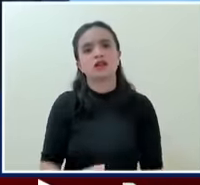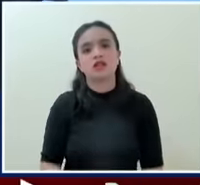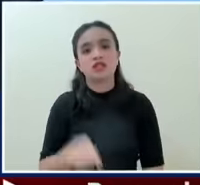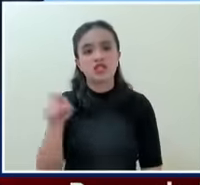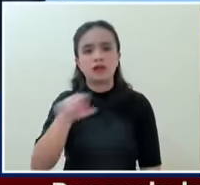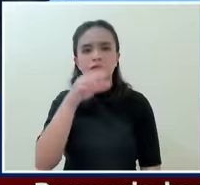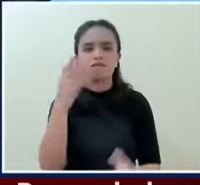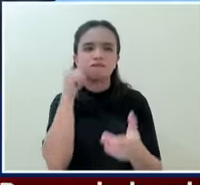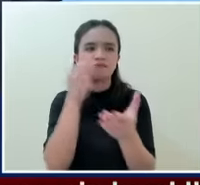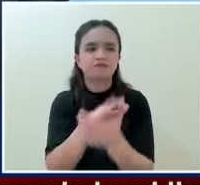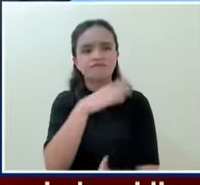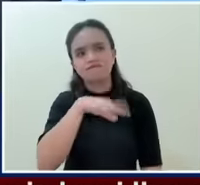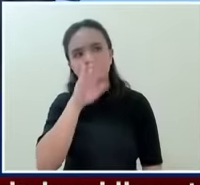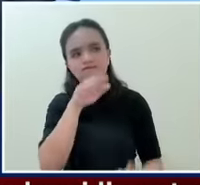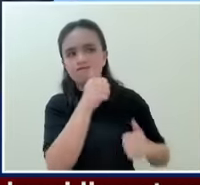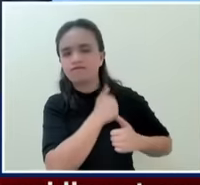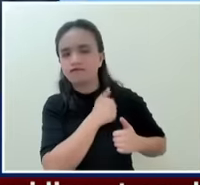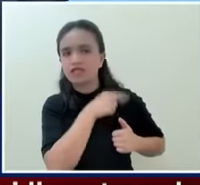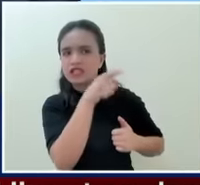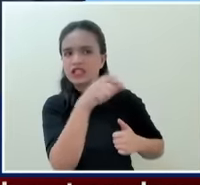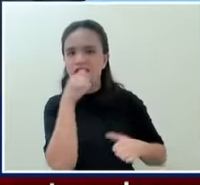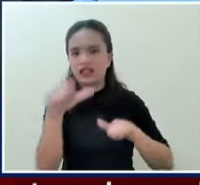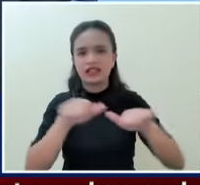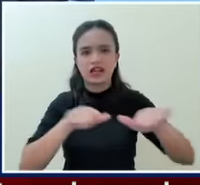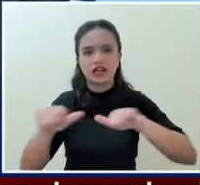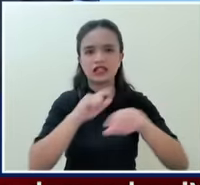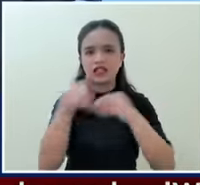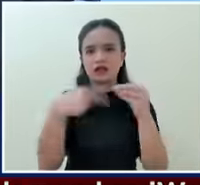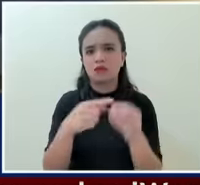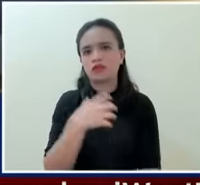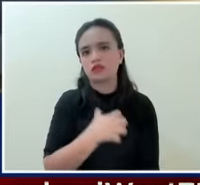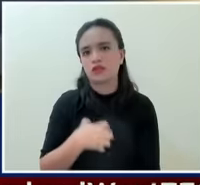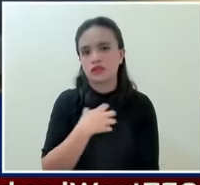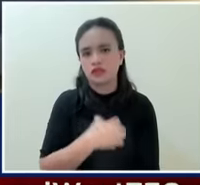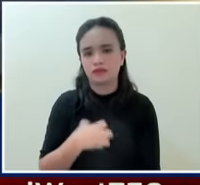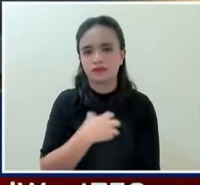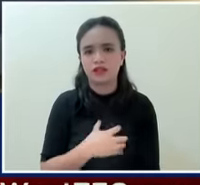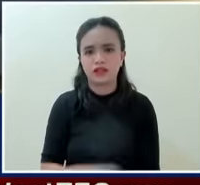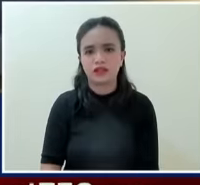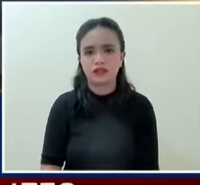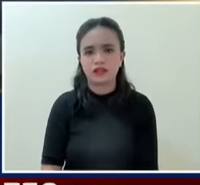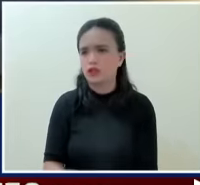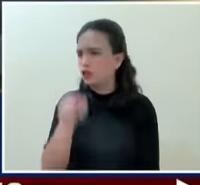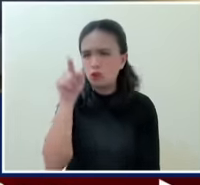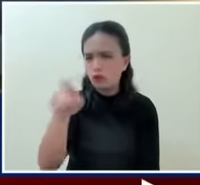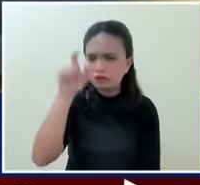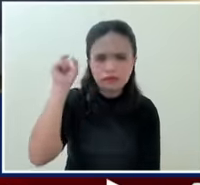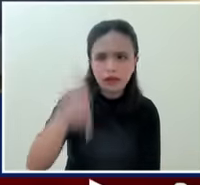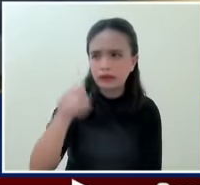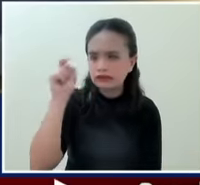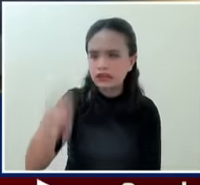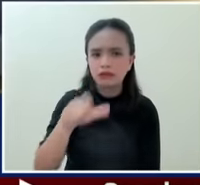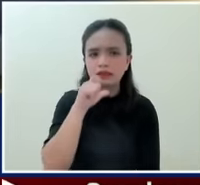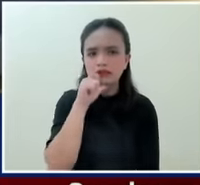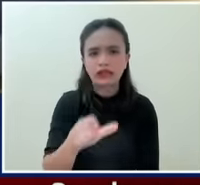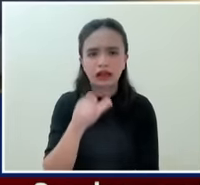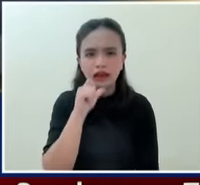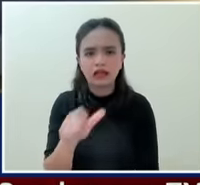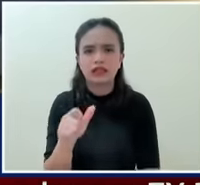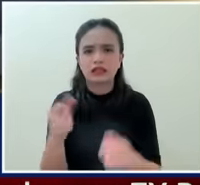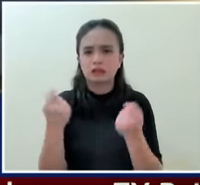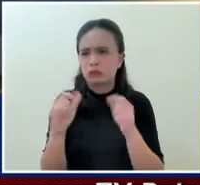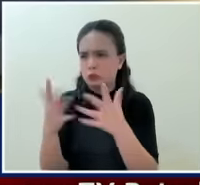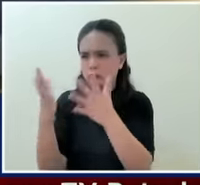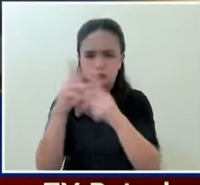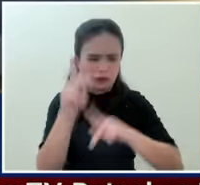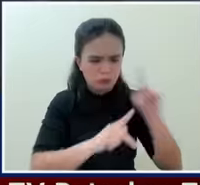sa AFP na hindi umano umaksyon sa mga reklamo niya. Hindi mo deserve. Hindi mo deserve na purihin ng